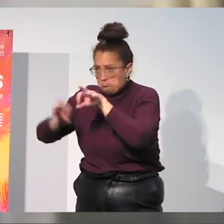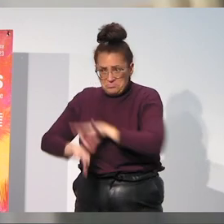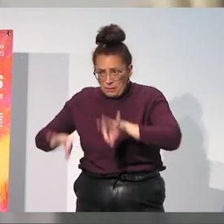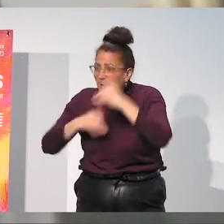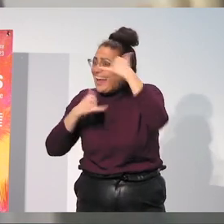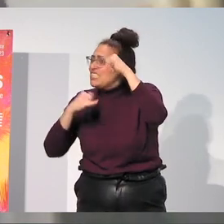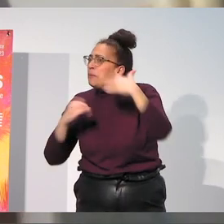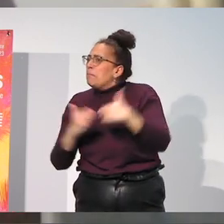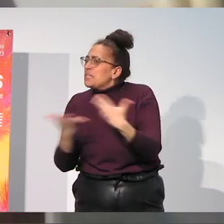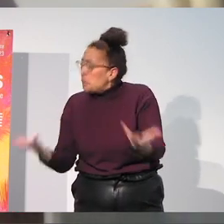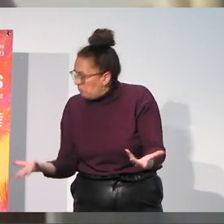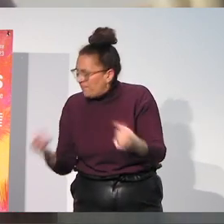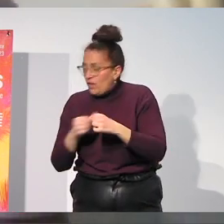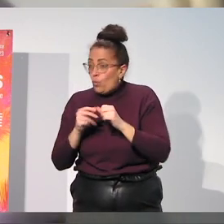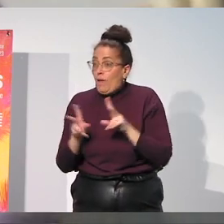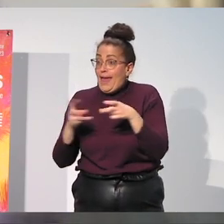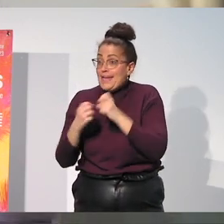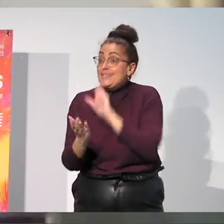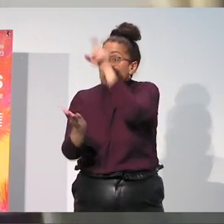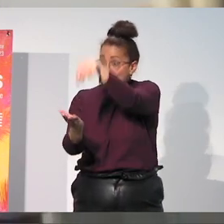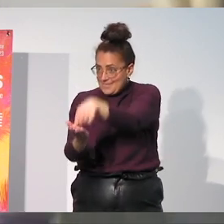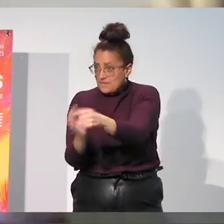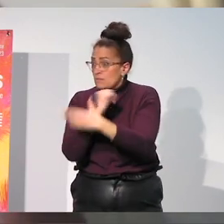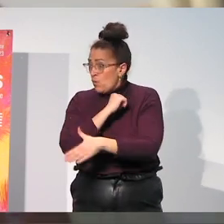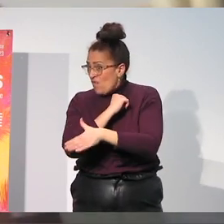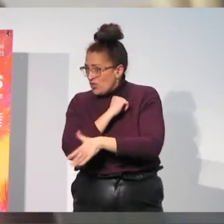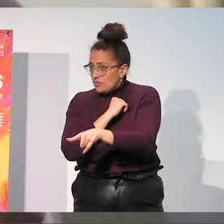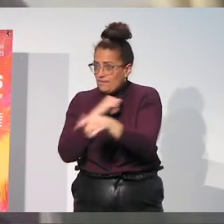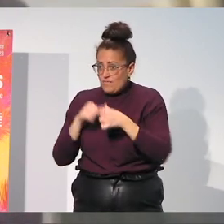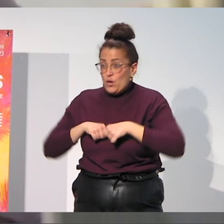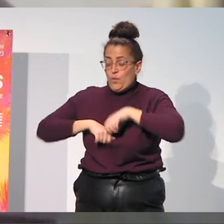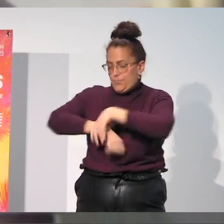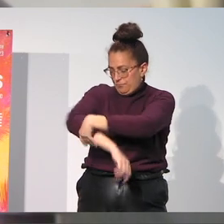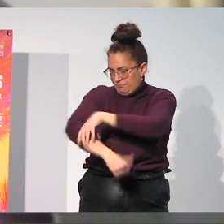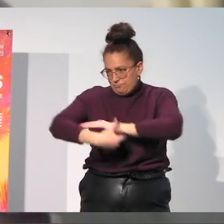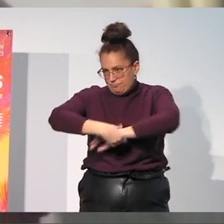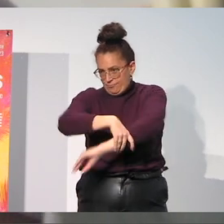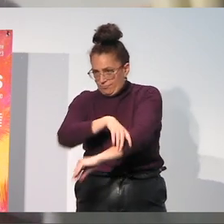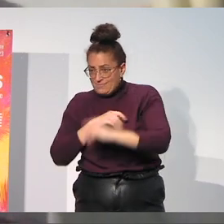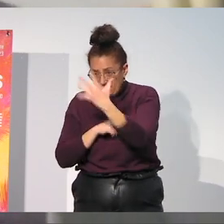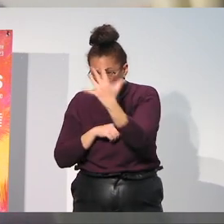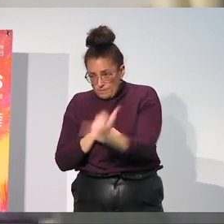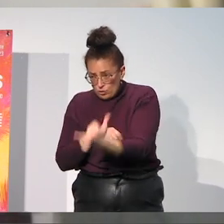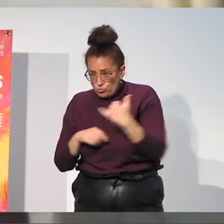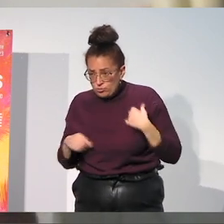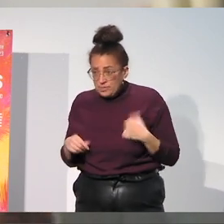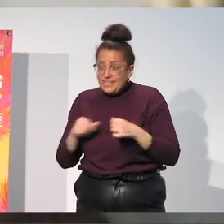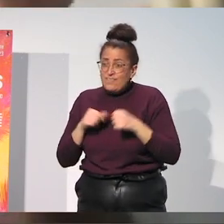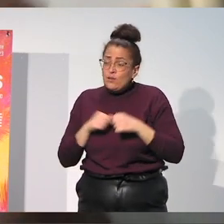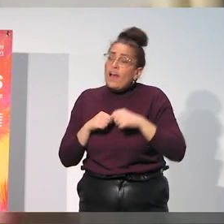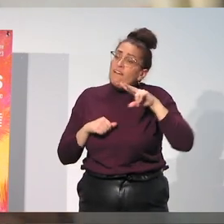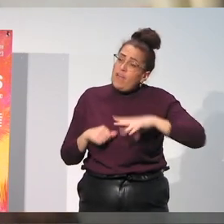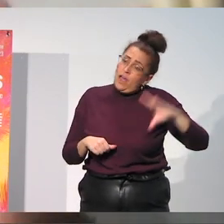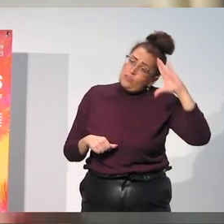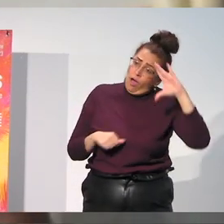archives municipales d'Aix-en-Provence, où se trouvent toutes les archives des colonies françaises. Je suis arrivé, j'ai pris un Airbnb pendant 5 jours, juste à côté des archives, et j'ai